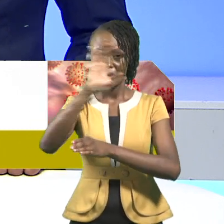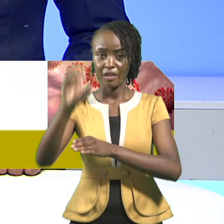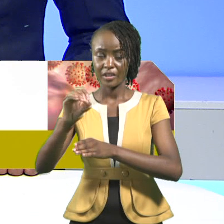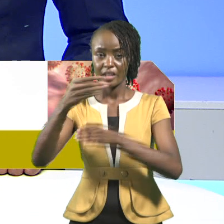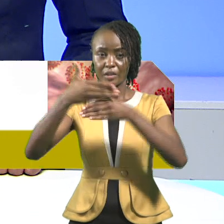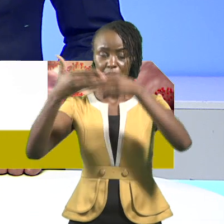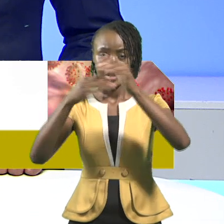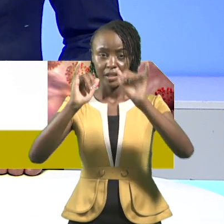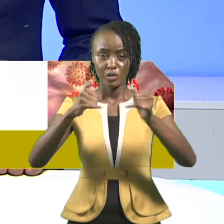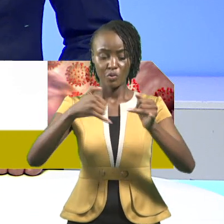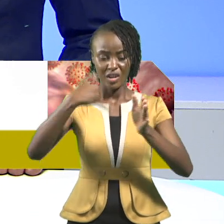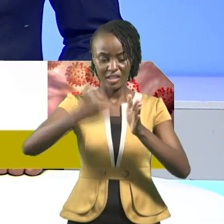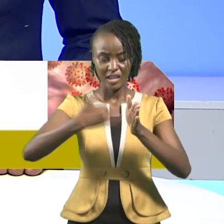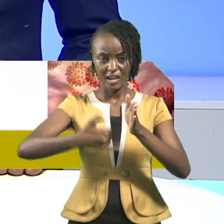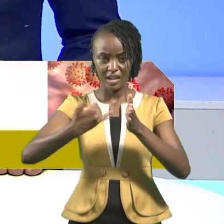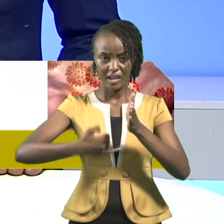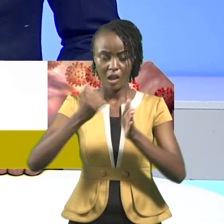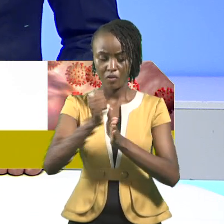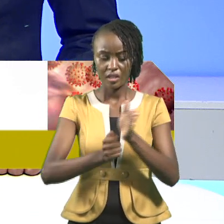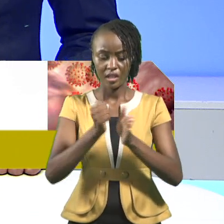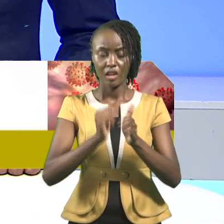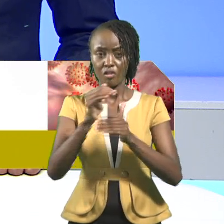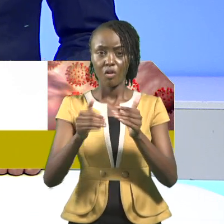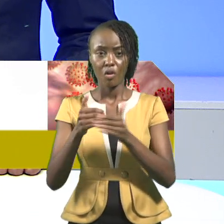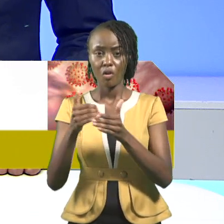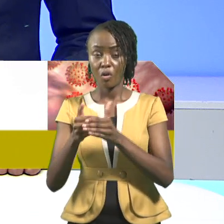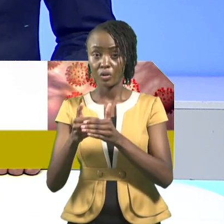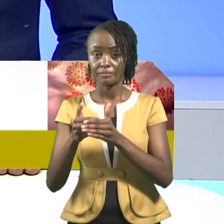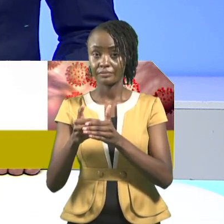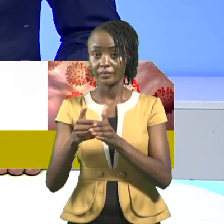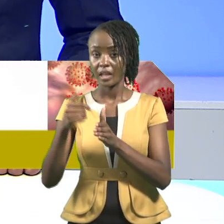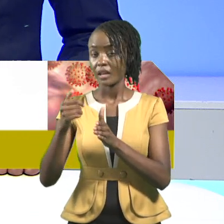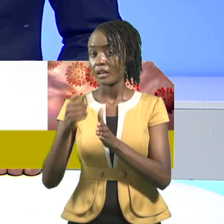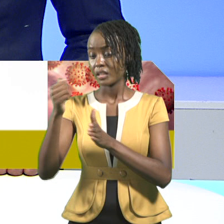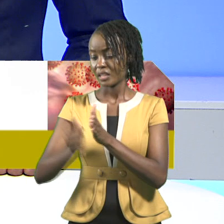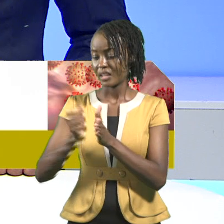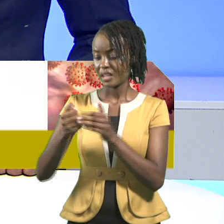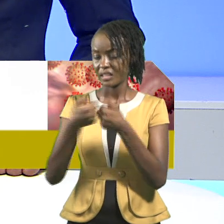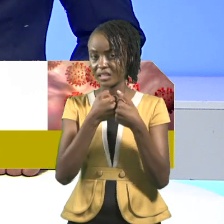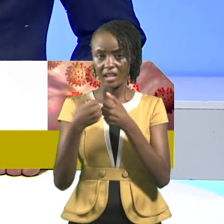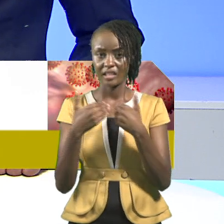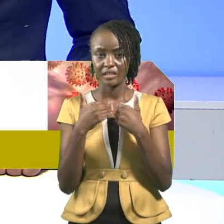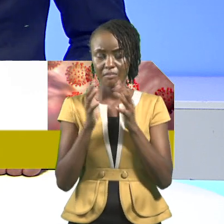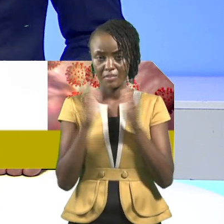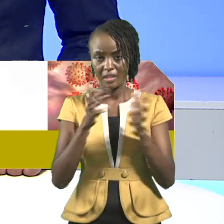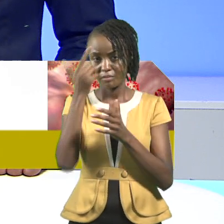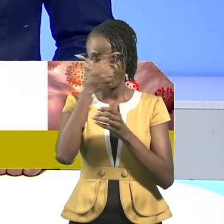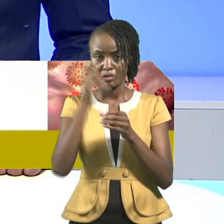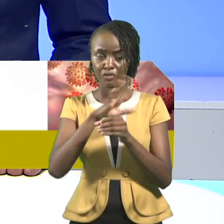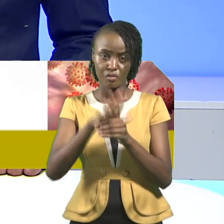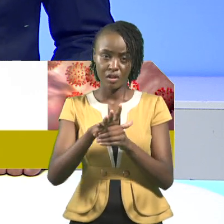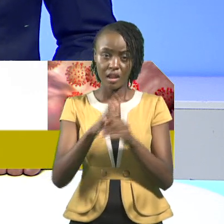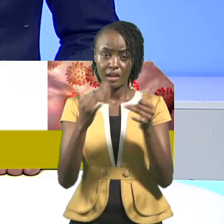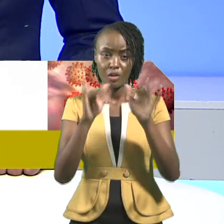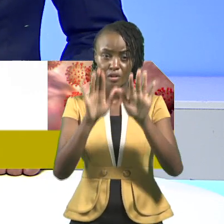za hali ya juu. Vituo vya reli kote nchini Afrika Kusini vimerozorota sana wakati huu mgumu wa janga la corona na kusababisha uzalishaji wa